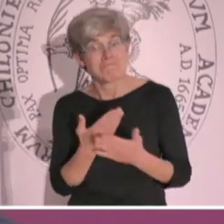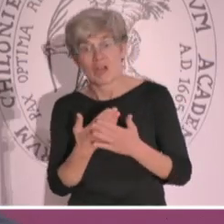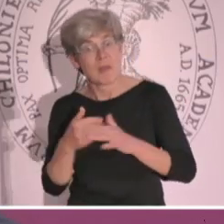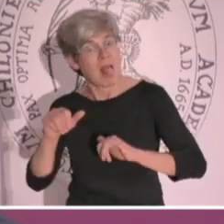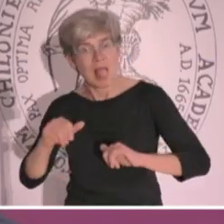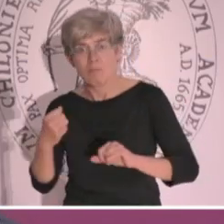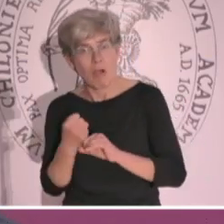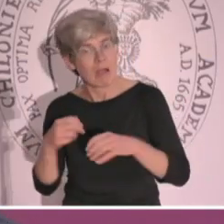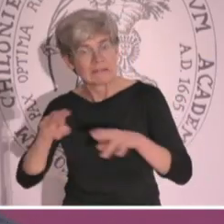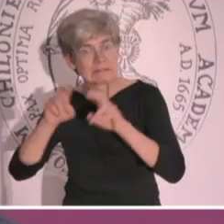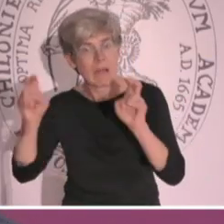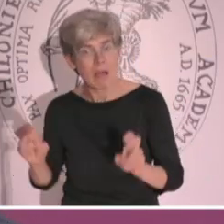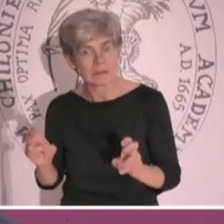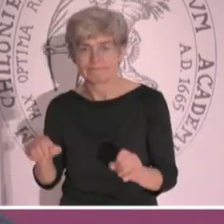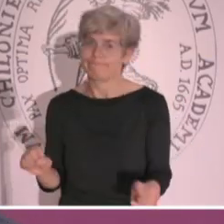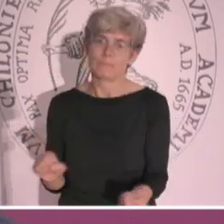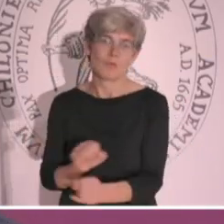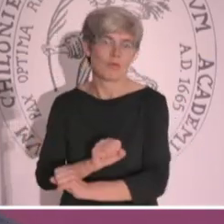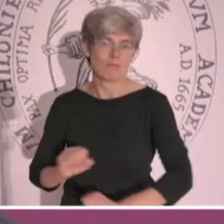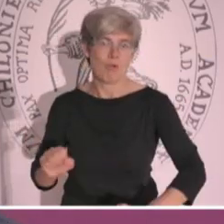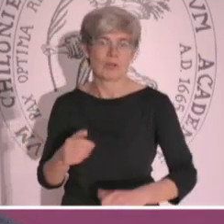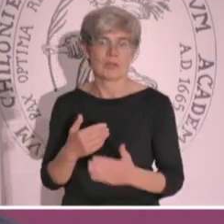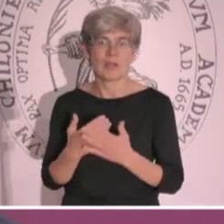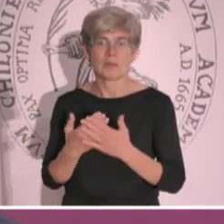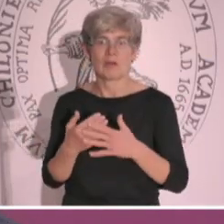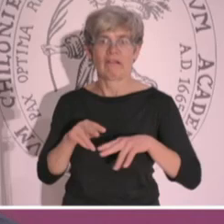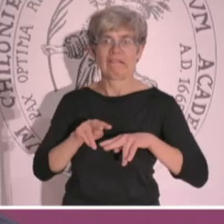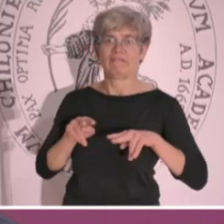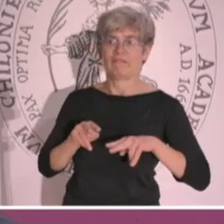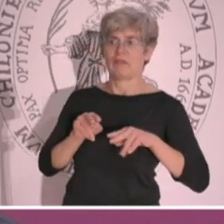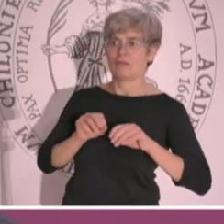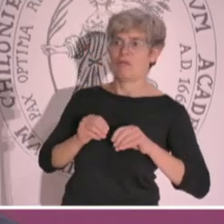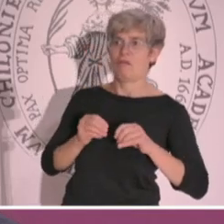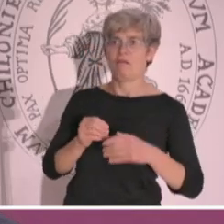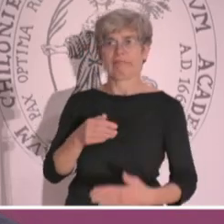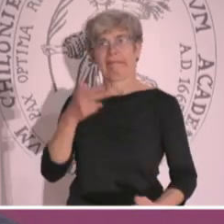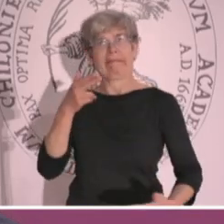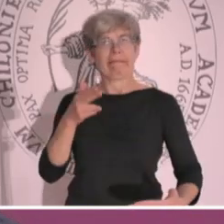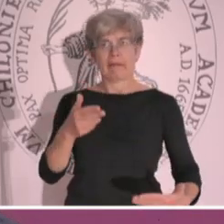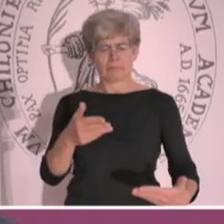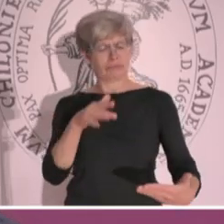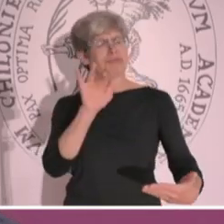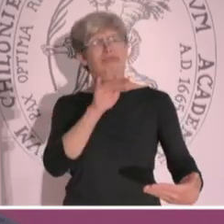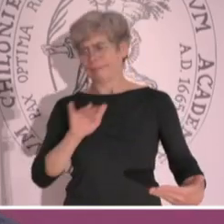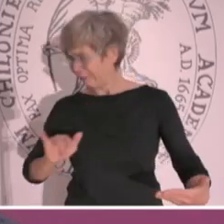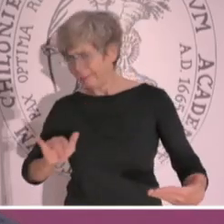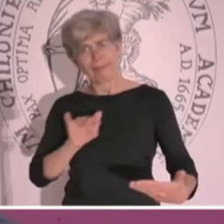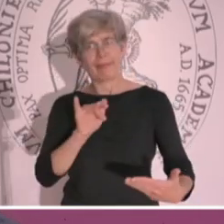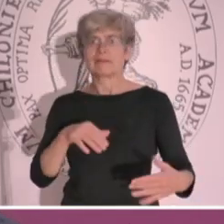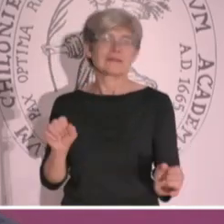nicht, die kann man nicht mit einem Videofilm, einem Lernfilm etc. erarbeiten. Das heißt, wir